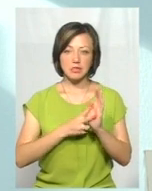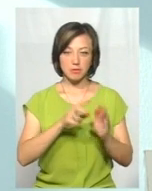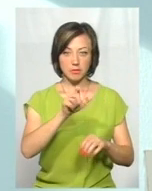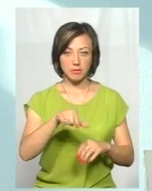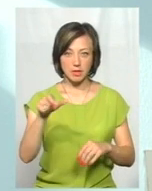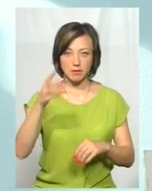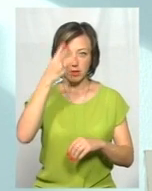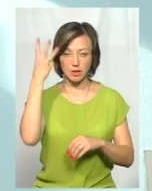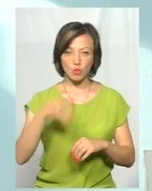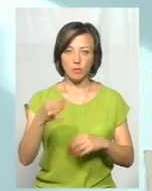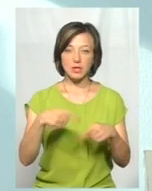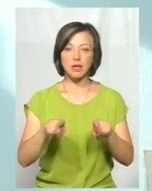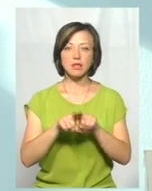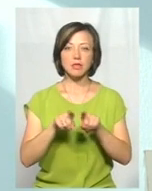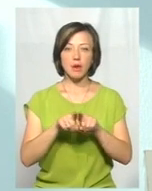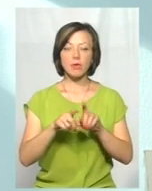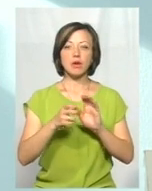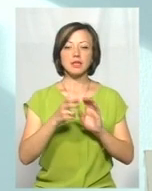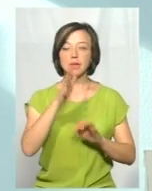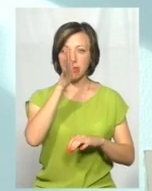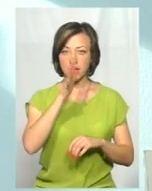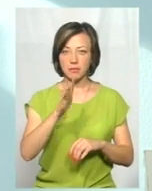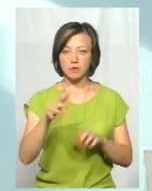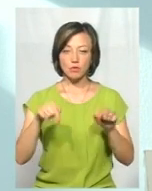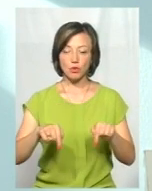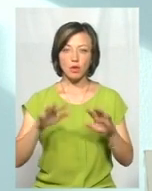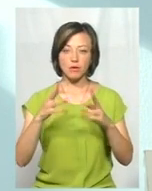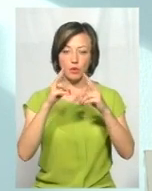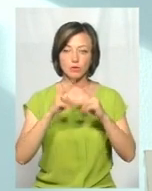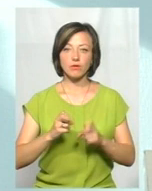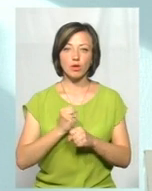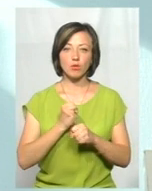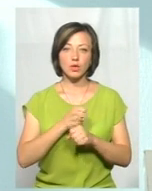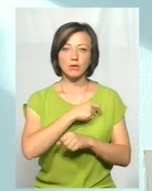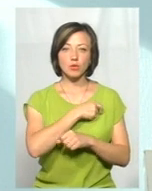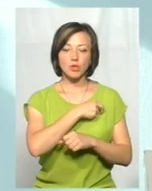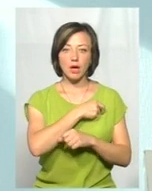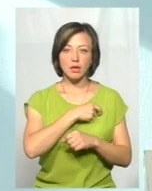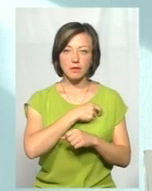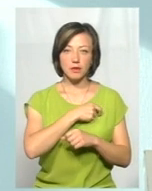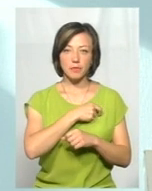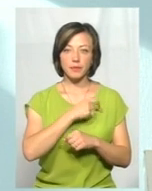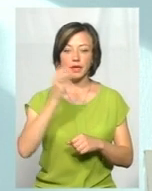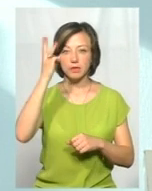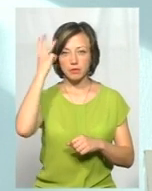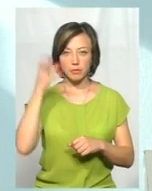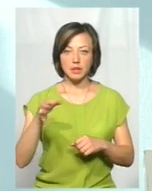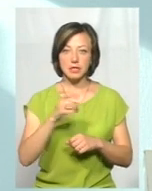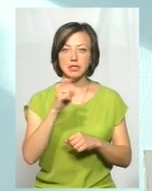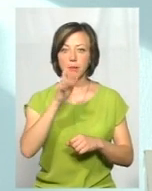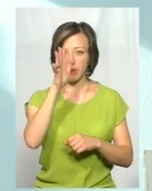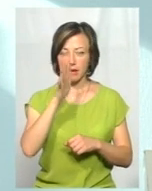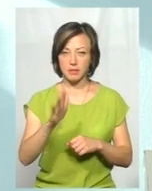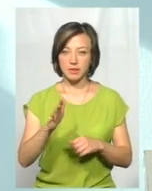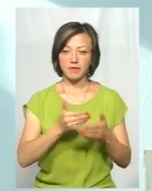за Хмельницької області. Так само за 5 місяців от цього разу ми проаналізували роботу депутатів-мажоритарників з Хмельниччини за 5 місяців,